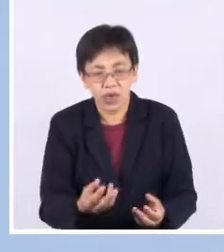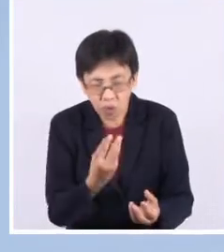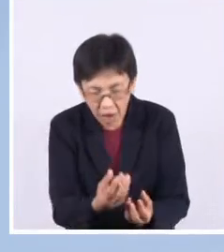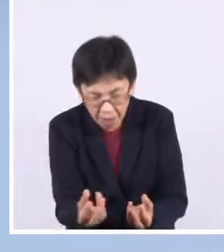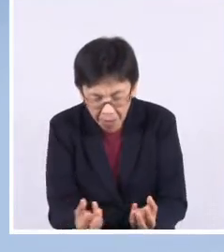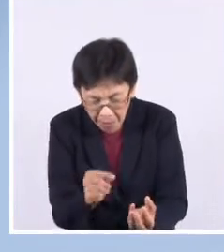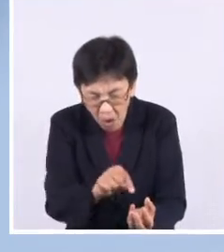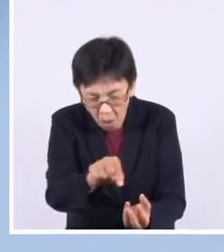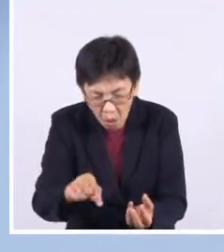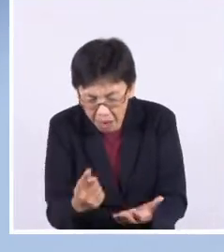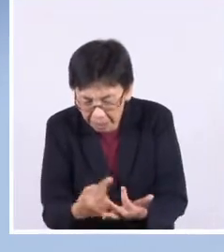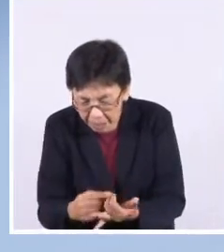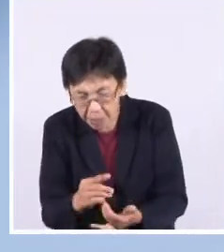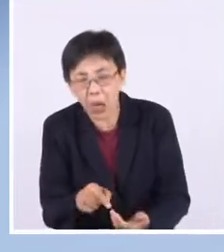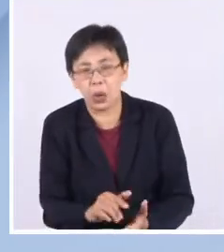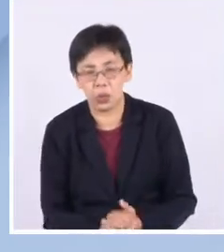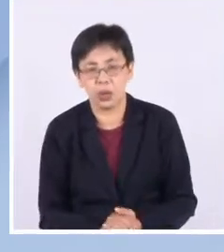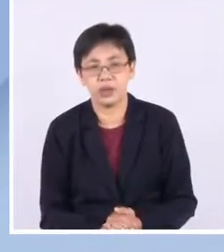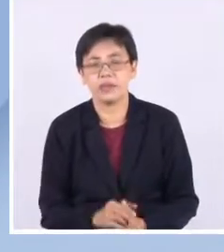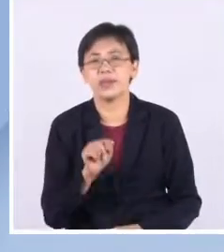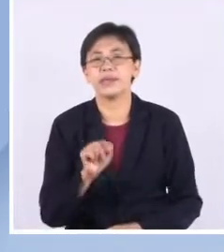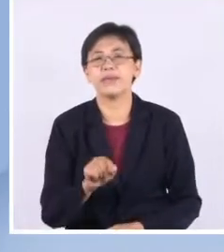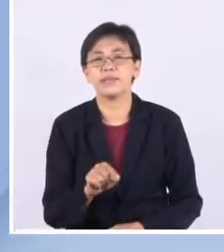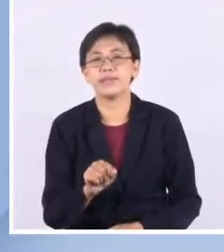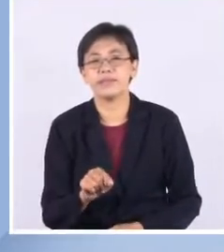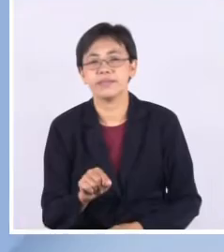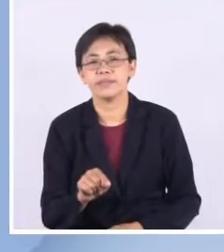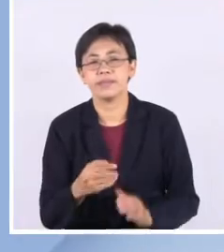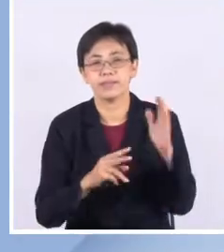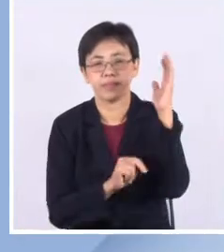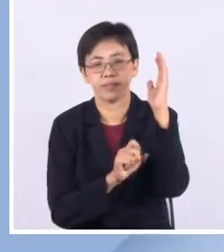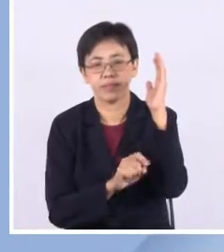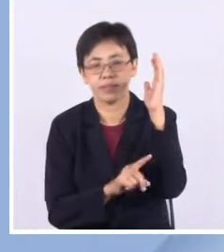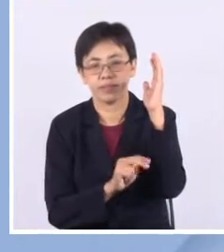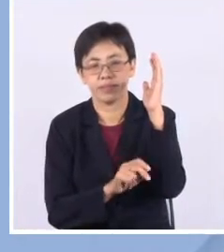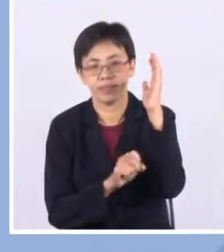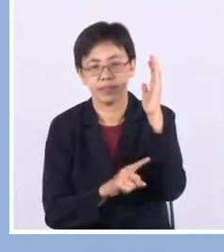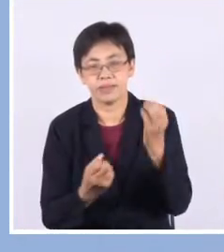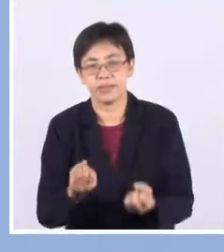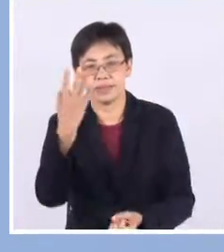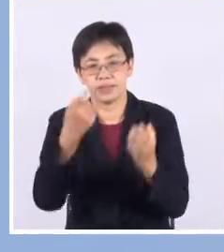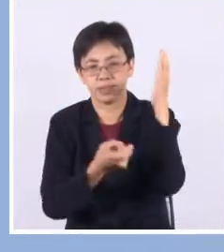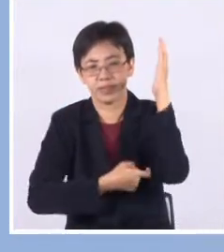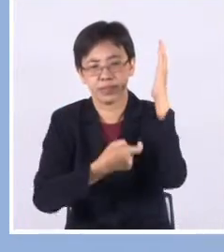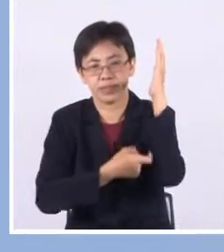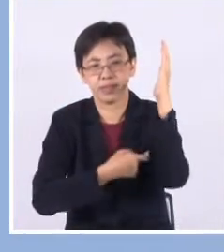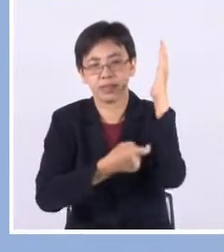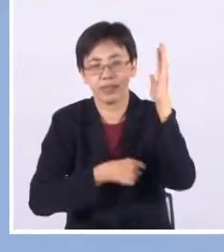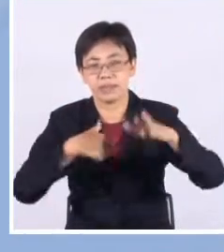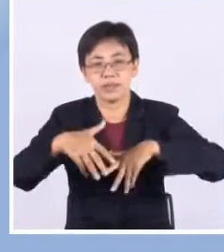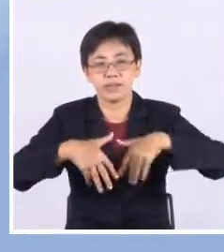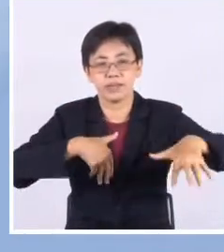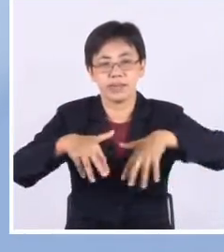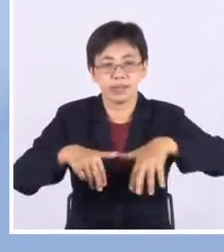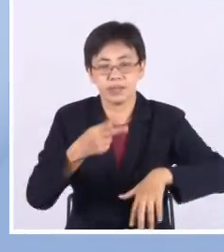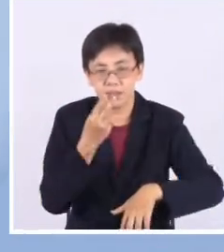เนี่ยนะครับที่อำเภอถ้ำพนาราที่จังหวัดนครศรีธรรมราชอยู่ในสวนยางพาราท่านผู้ชมครับชาวบ้านเขา